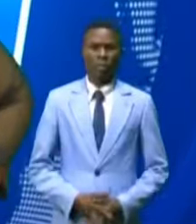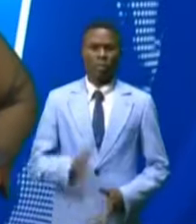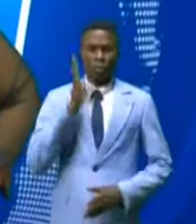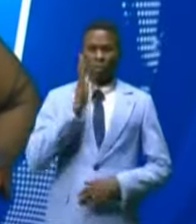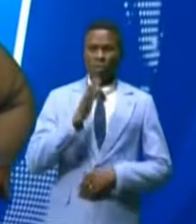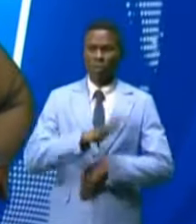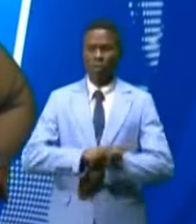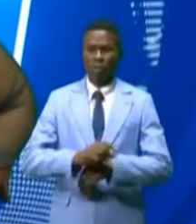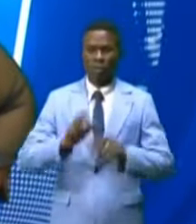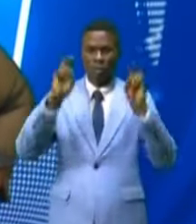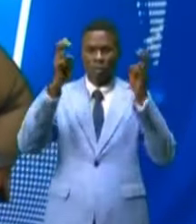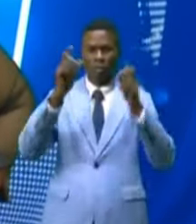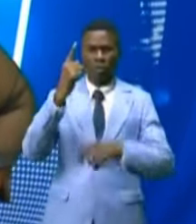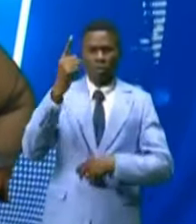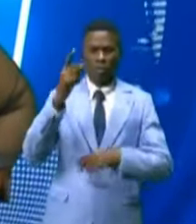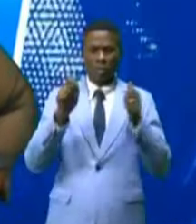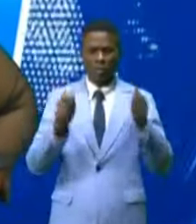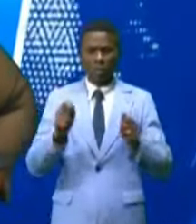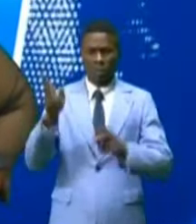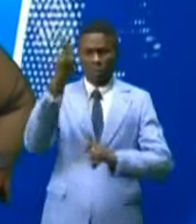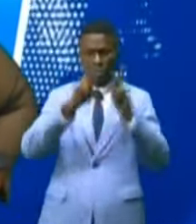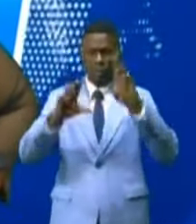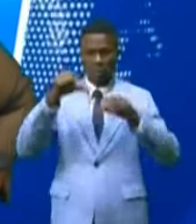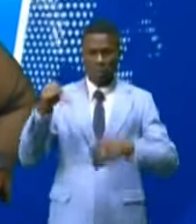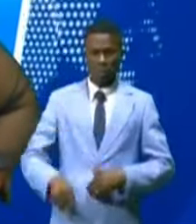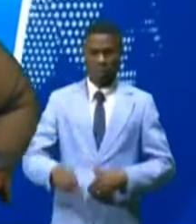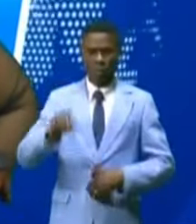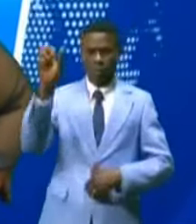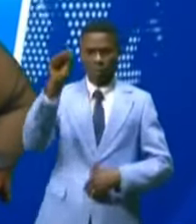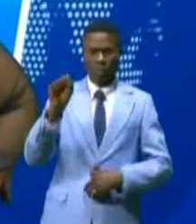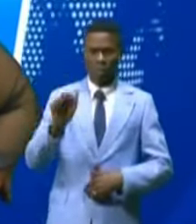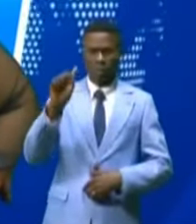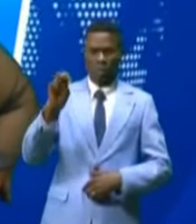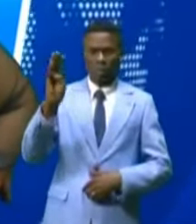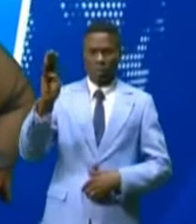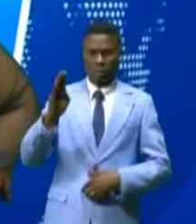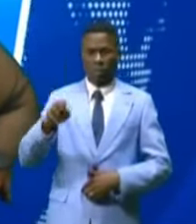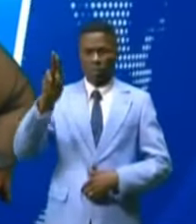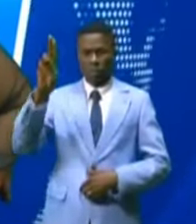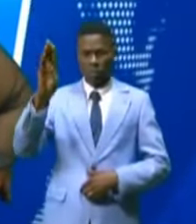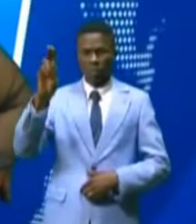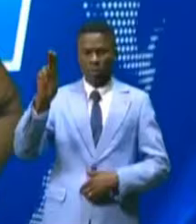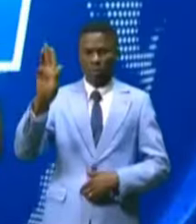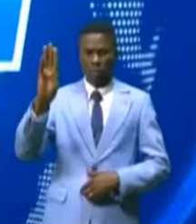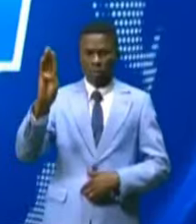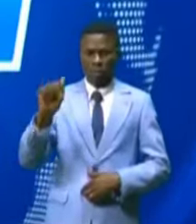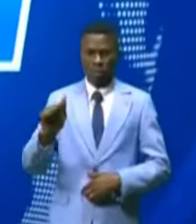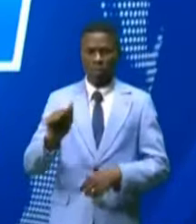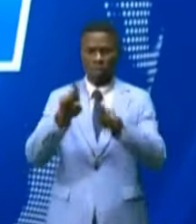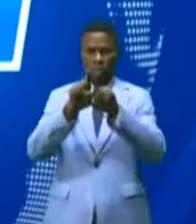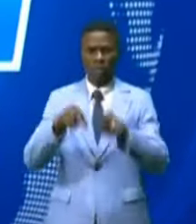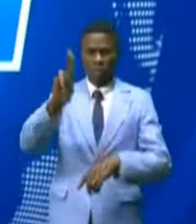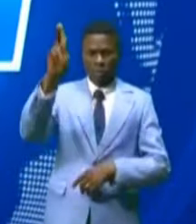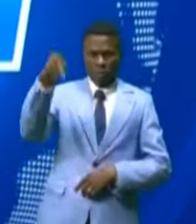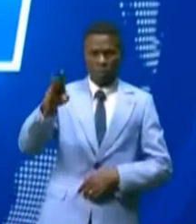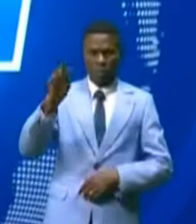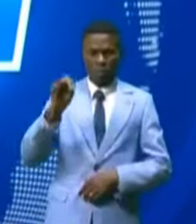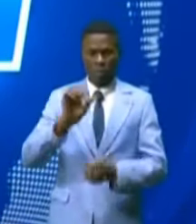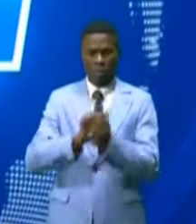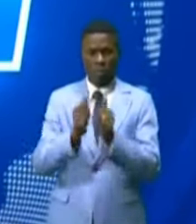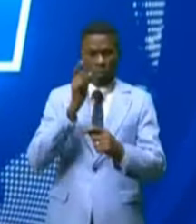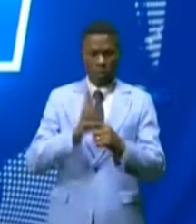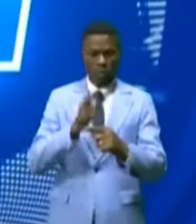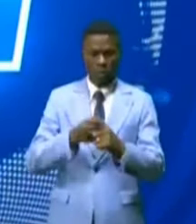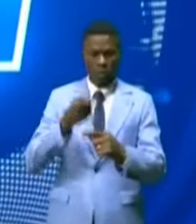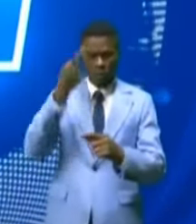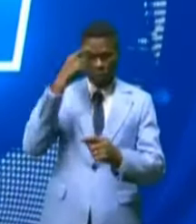À un seul titre, dans ce journal, les populations des quartiers Sangamamba, Bumba, Upen éprouvent d'énormes difficultés pour trouver de